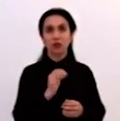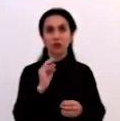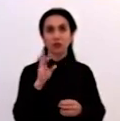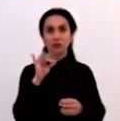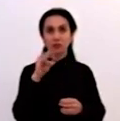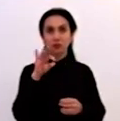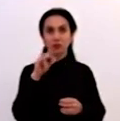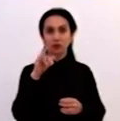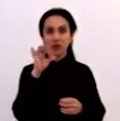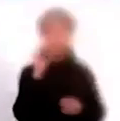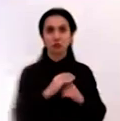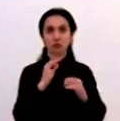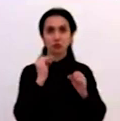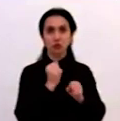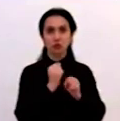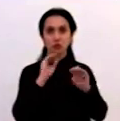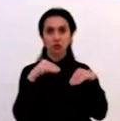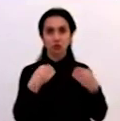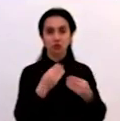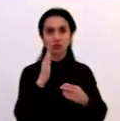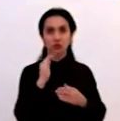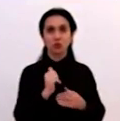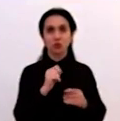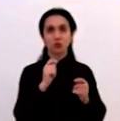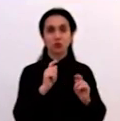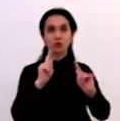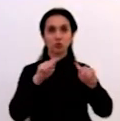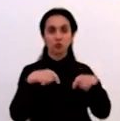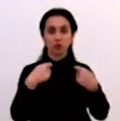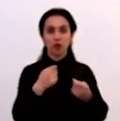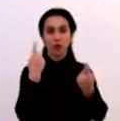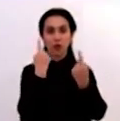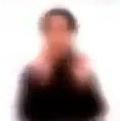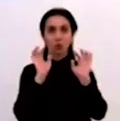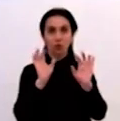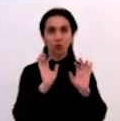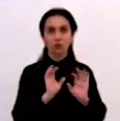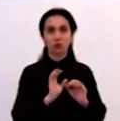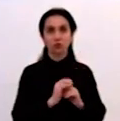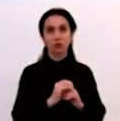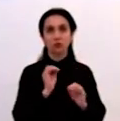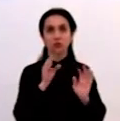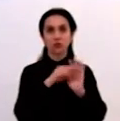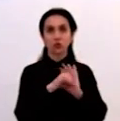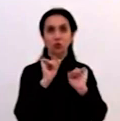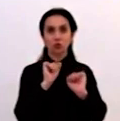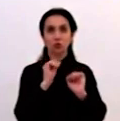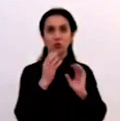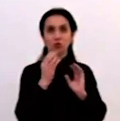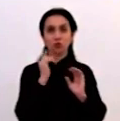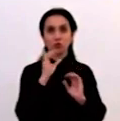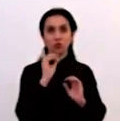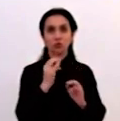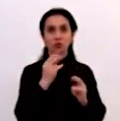Oltinchisi kriptografik ishlov berilayotgan va uzatilayotgan axborotlarga noqonuniy kirishni oldini olish